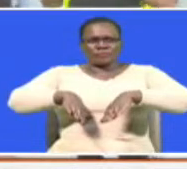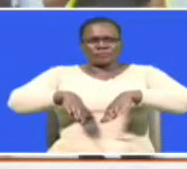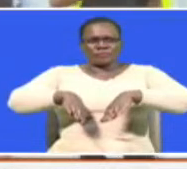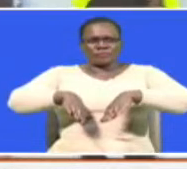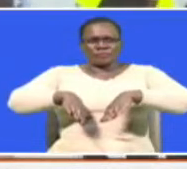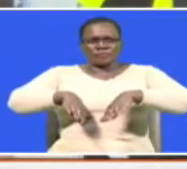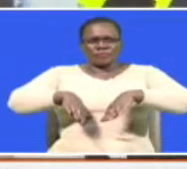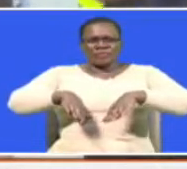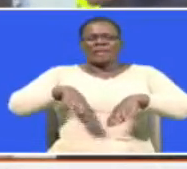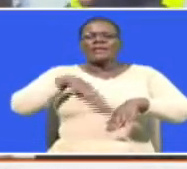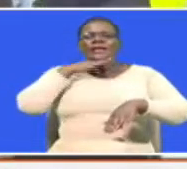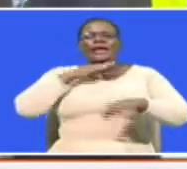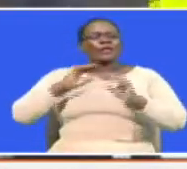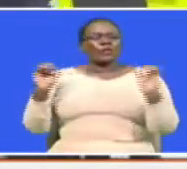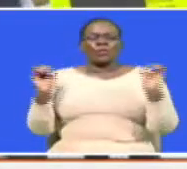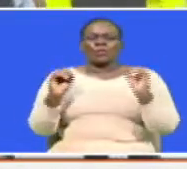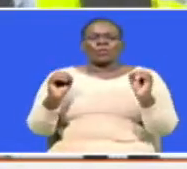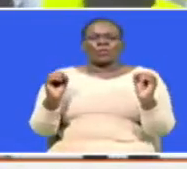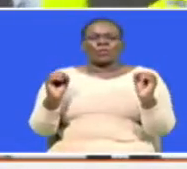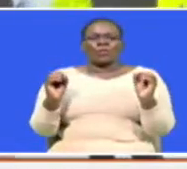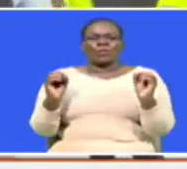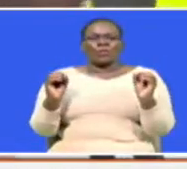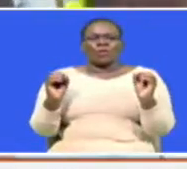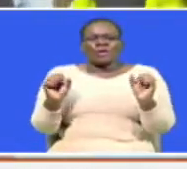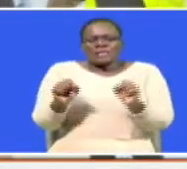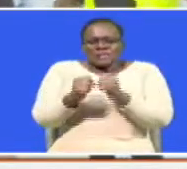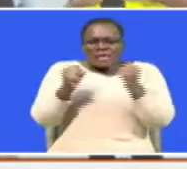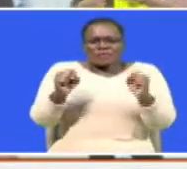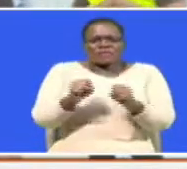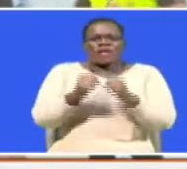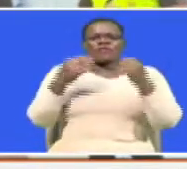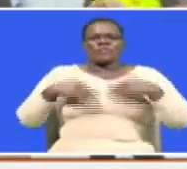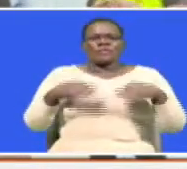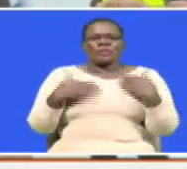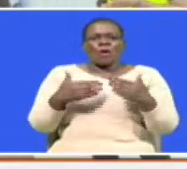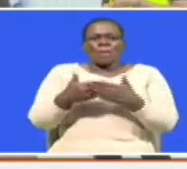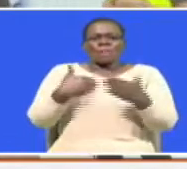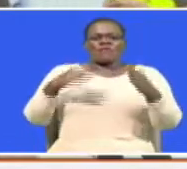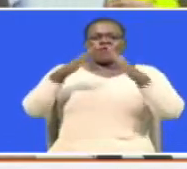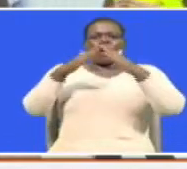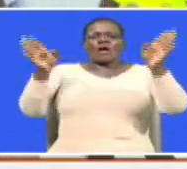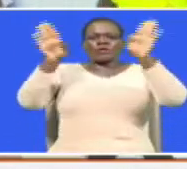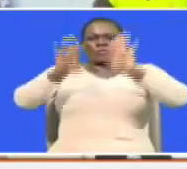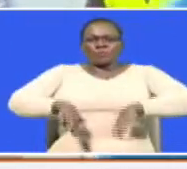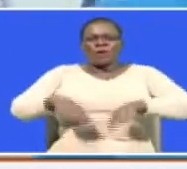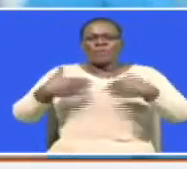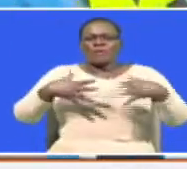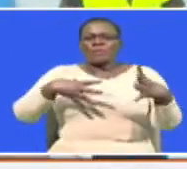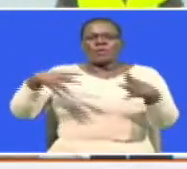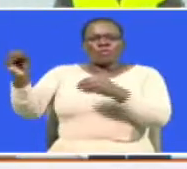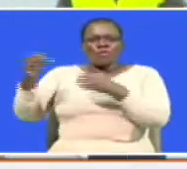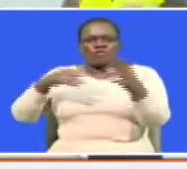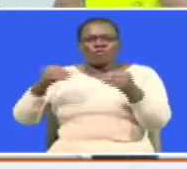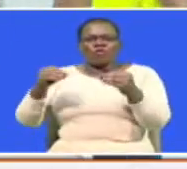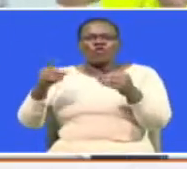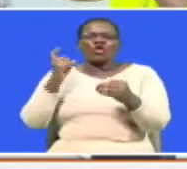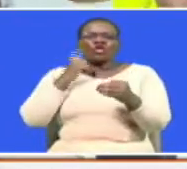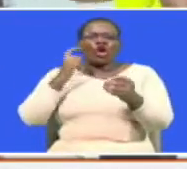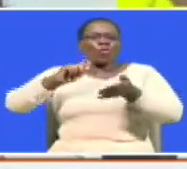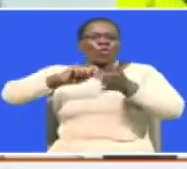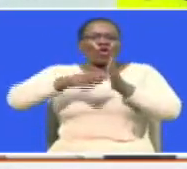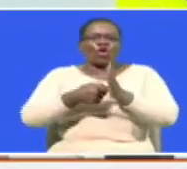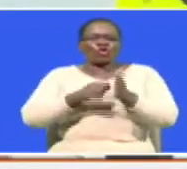ambaye amemaafa ama amekuwa na kitu. Tulisave kabla mbaba nyumba hajabomoka ndio watu wote walihama na maduka yote zikafungwa na